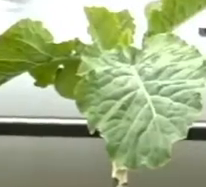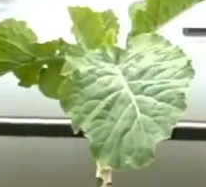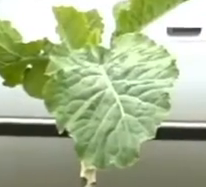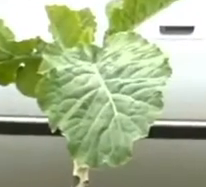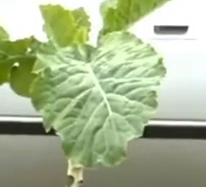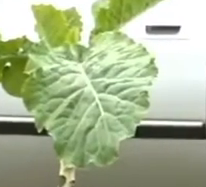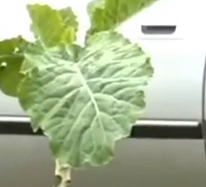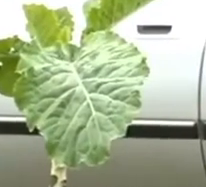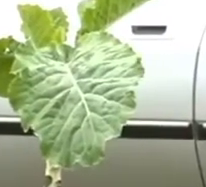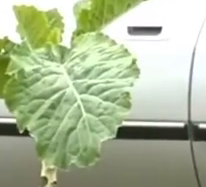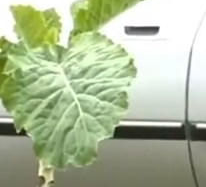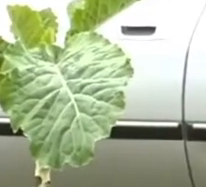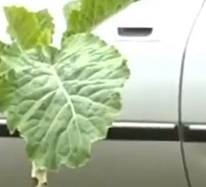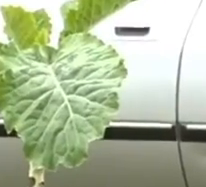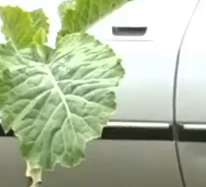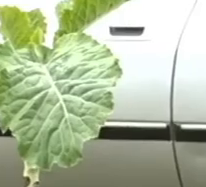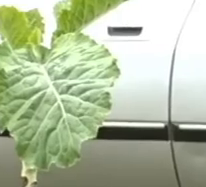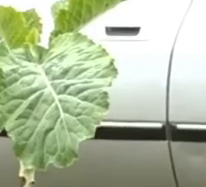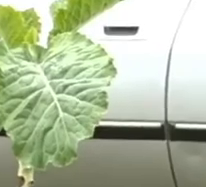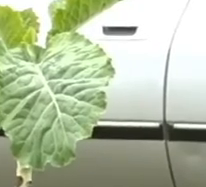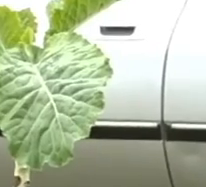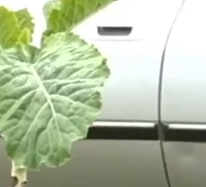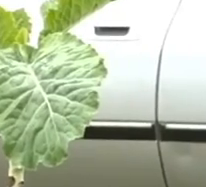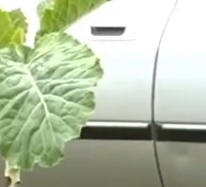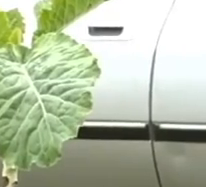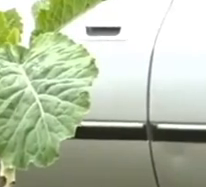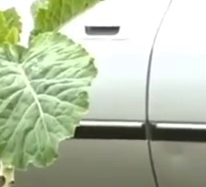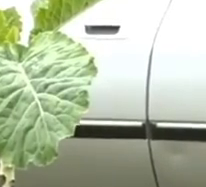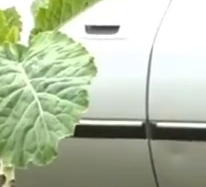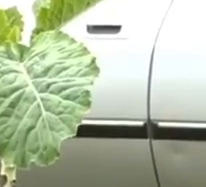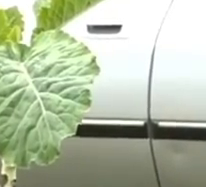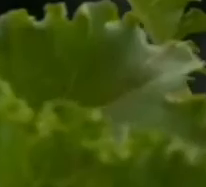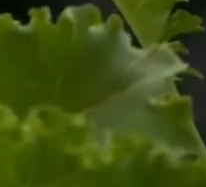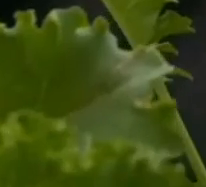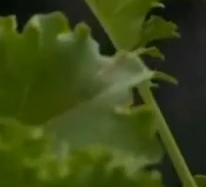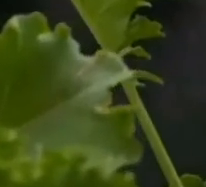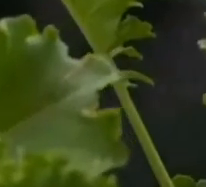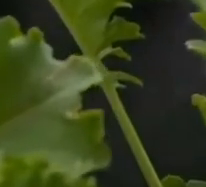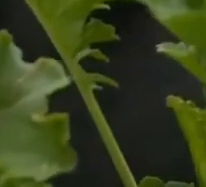What Mkulima Young does is it connects farmers with the market.